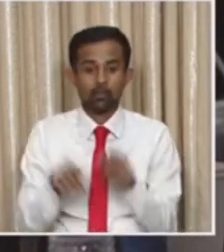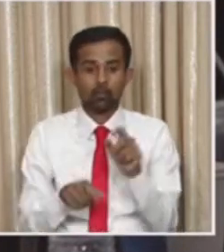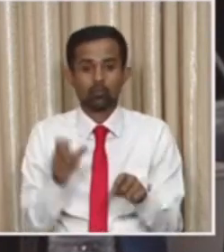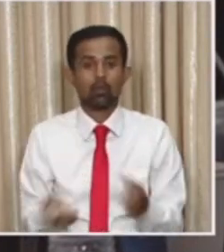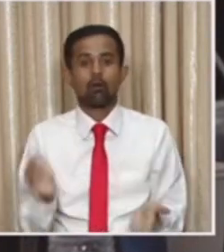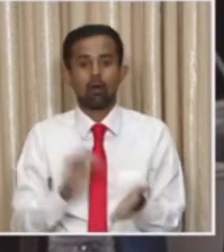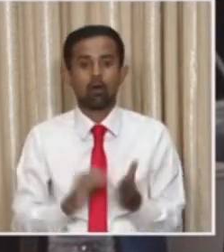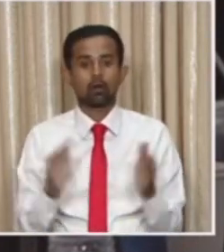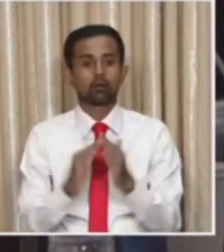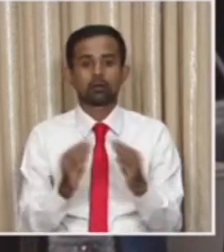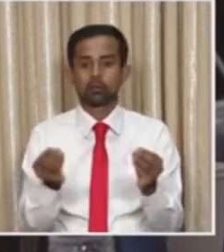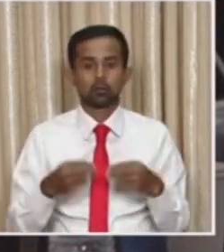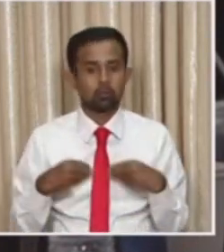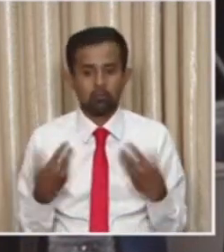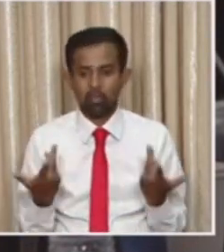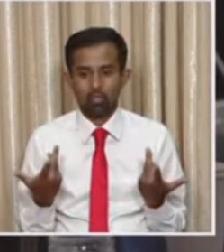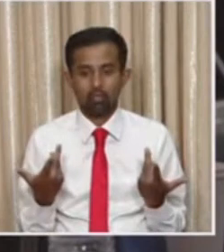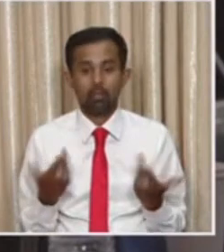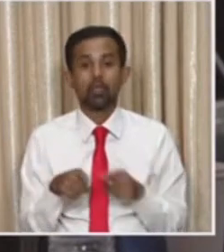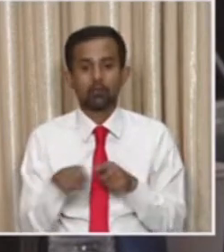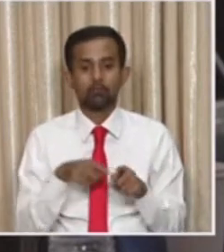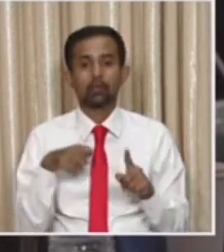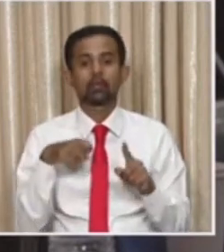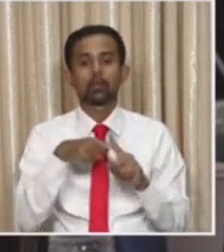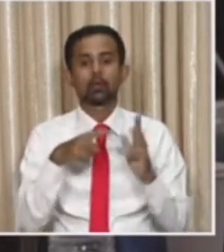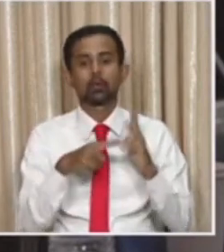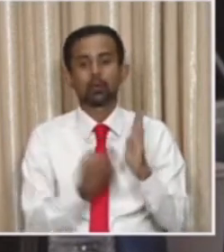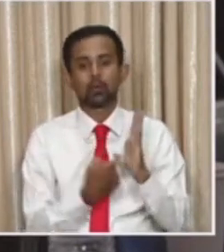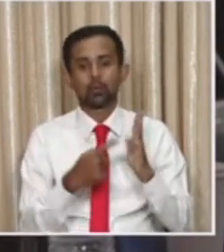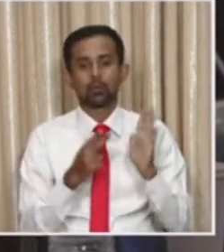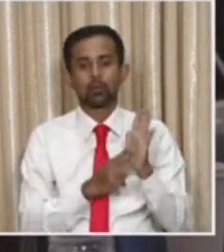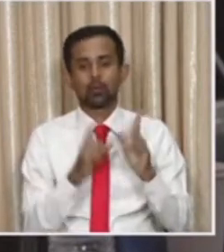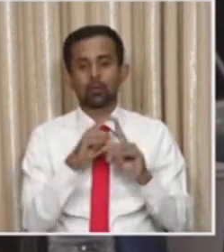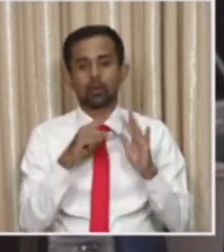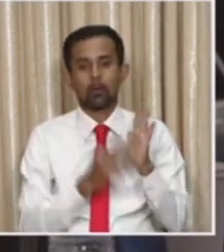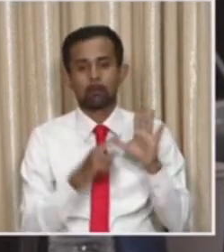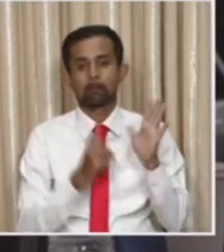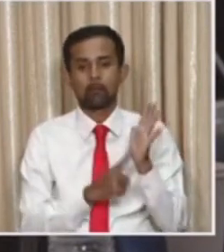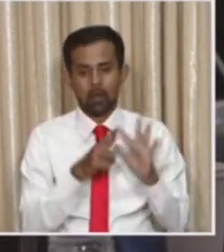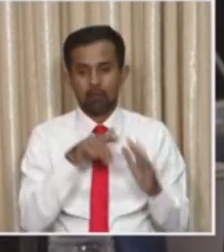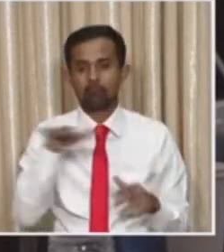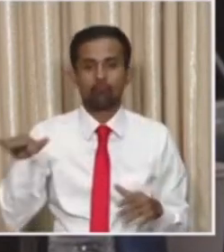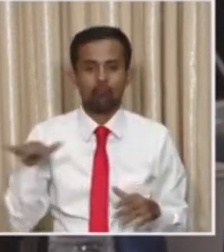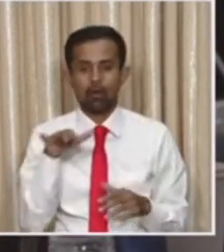பகுதியும் அடங்குகின்றது. அங்கே அந்த பகுதிகளிலே எங்களுடைய மக்கள் பெருமளவான விவசாய நடவடிக்கைகளில் ஈடுபட்டு வந்த மக்கள்